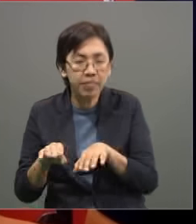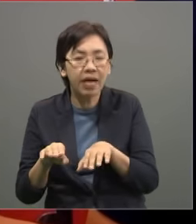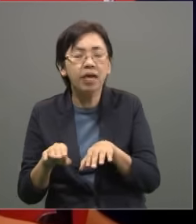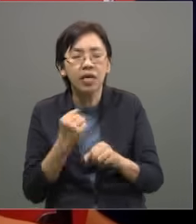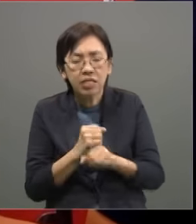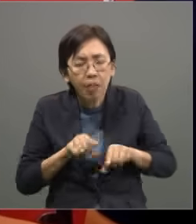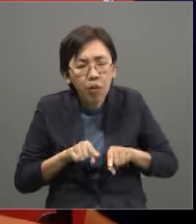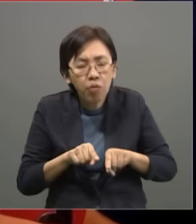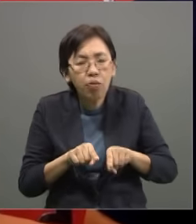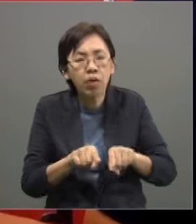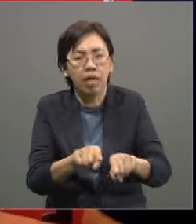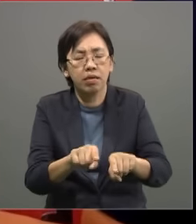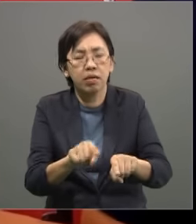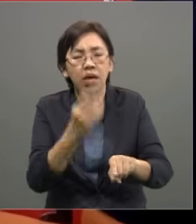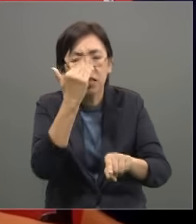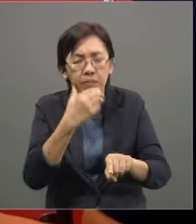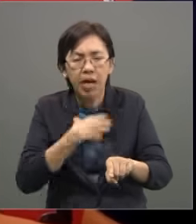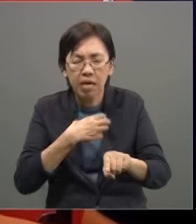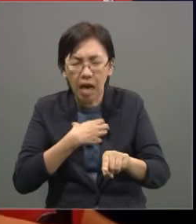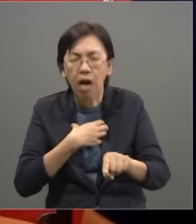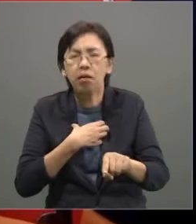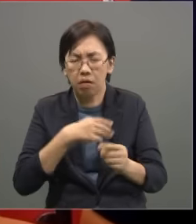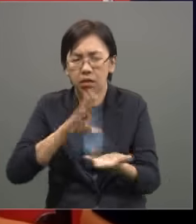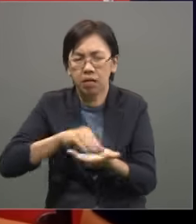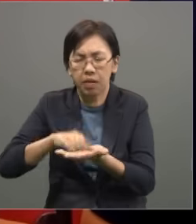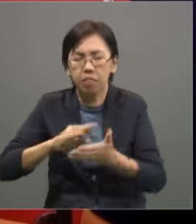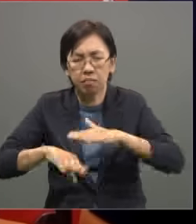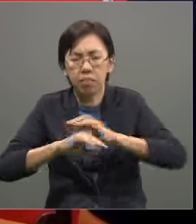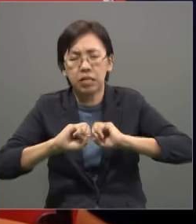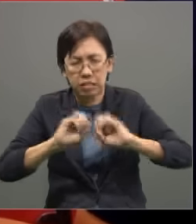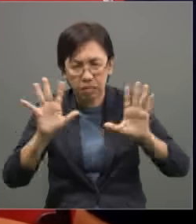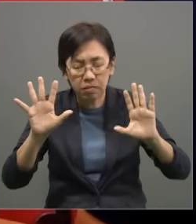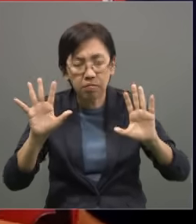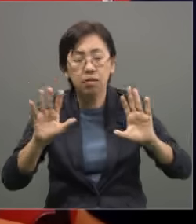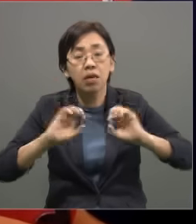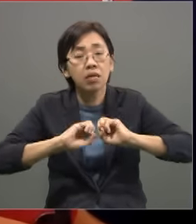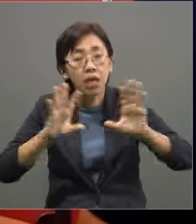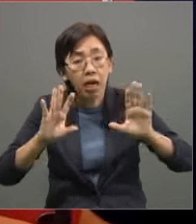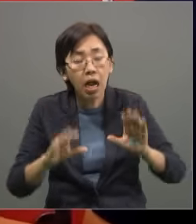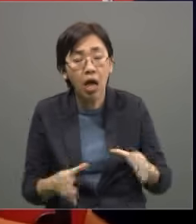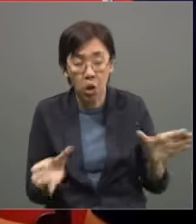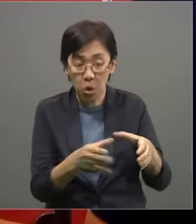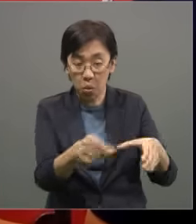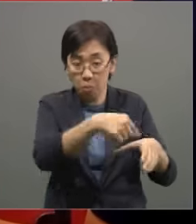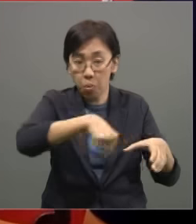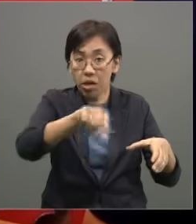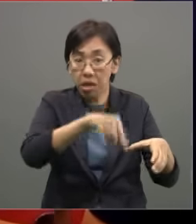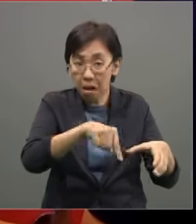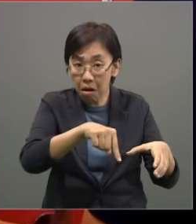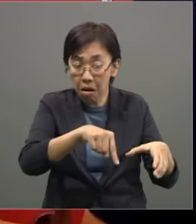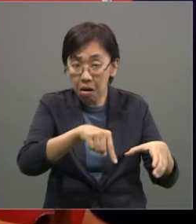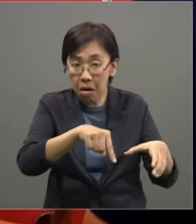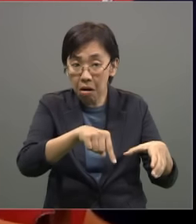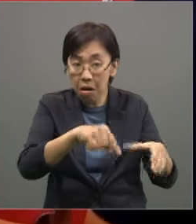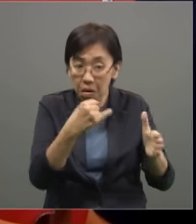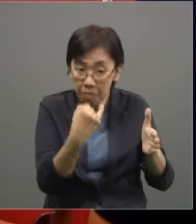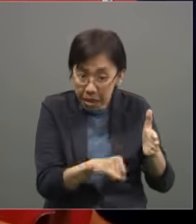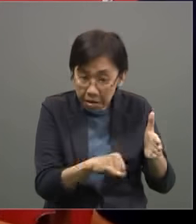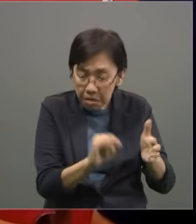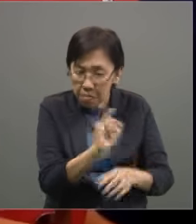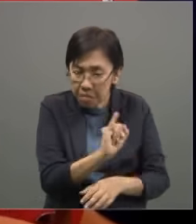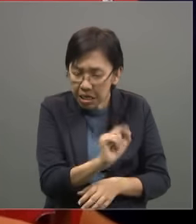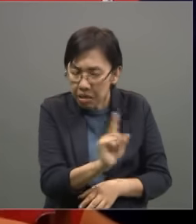พื่อให้เกิดความชัดเจนนะครับว่ากลุ่มคนพวกนี้ไปทำอะไรที่ไม่ดีไว้บ้